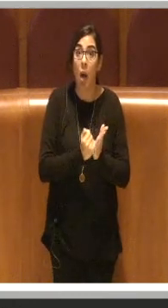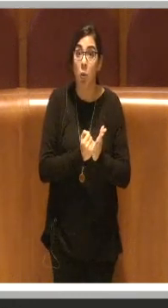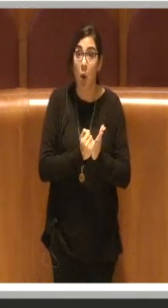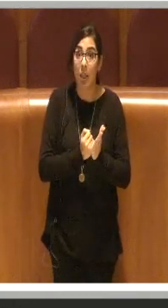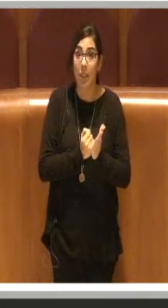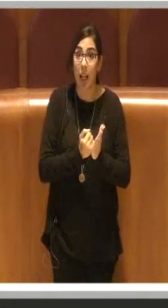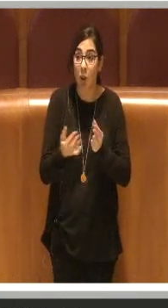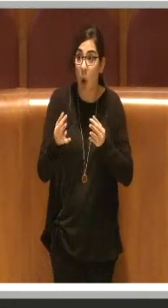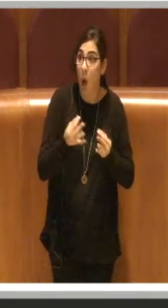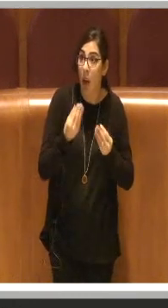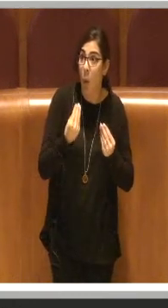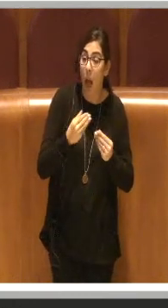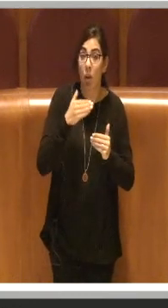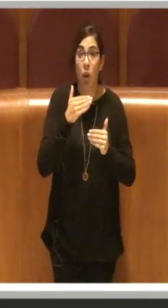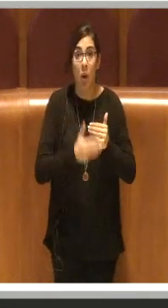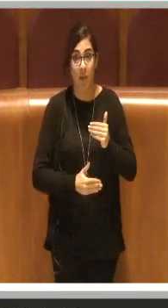dei vincoli